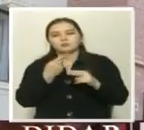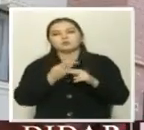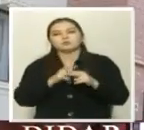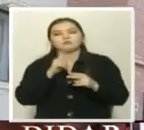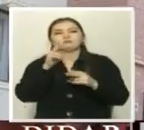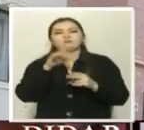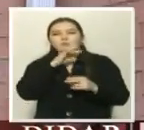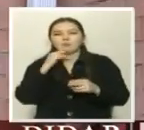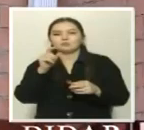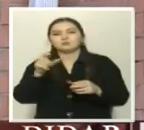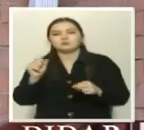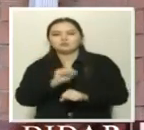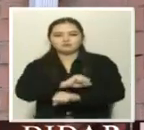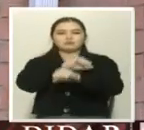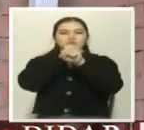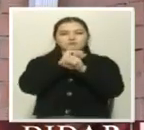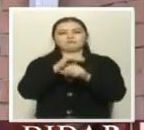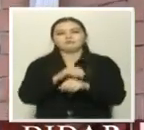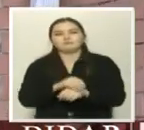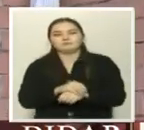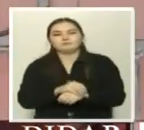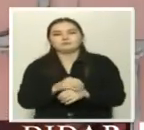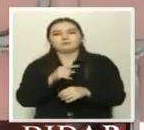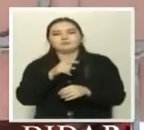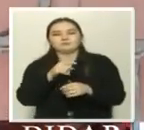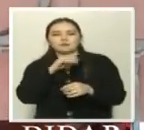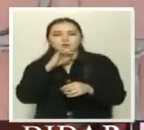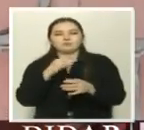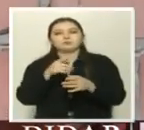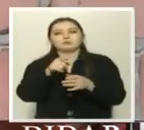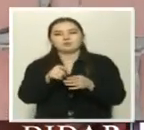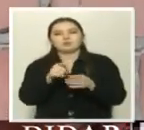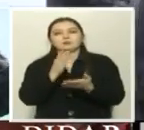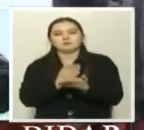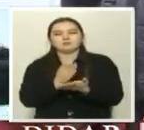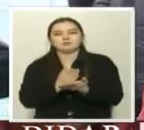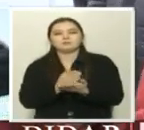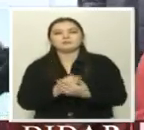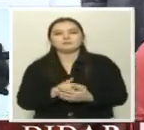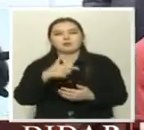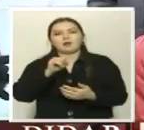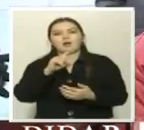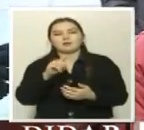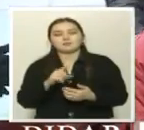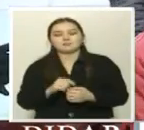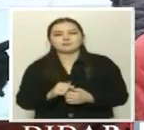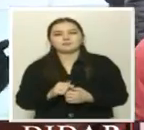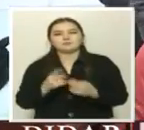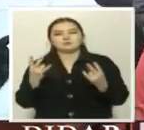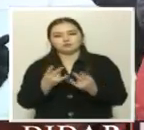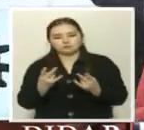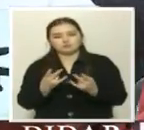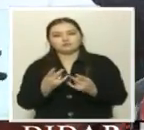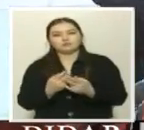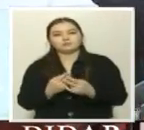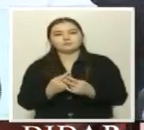пәтер иелері түгелге жоқ қоныстанған. Алайда әлі де болса көгілдір отын тартылмаған. Ең үлкен мәселе маңыздымыз бұл газ. 2